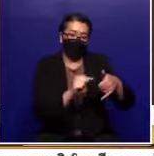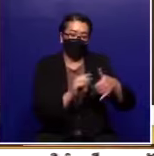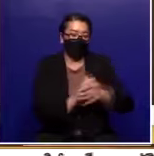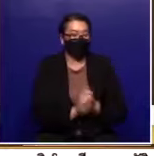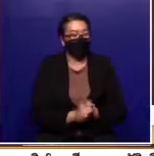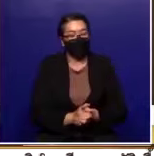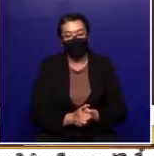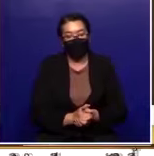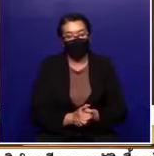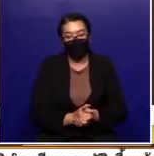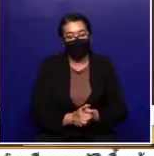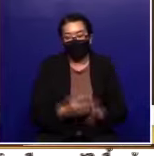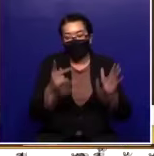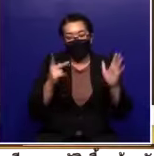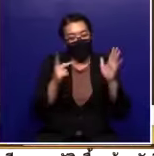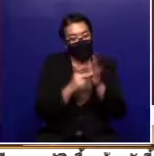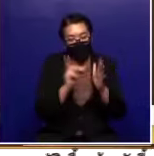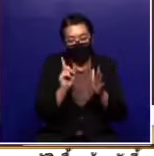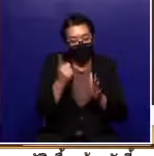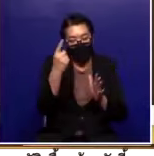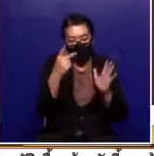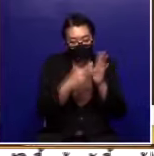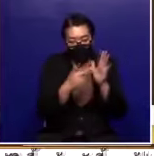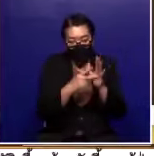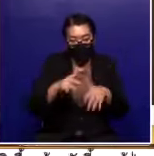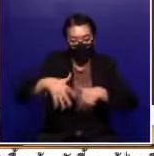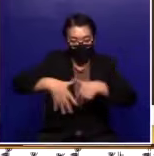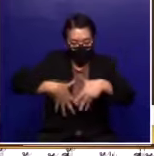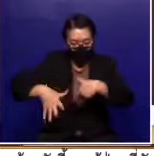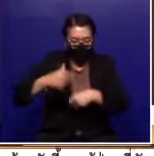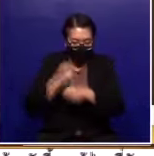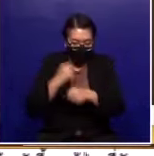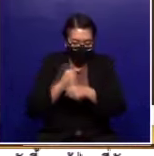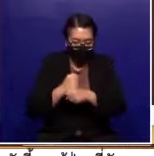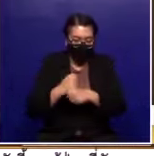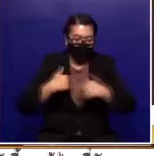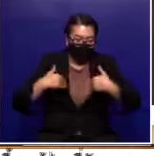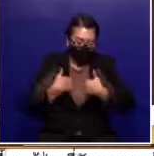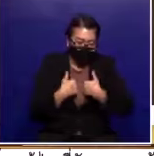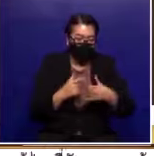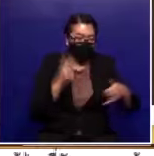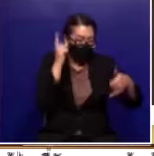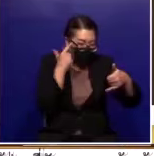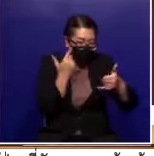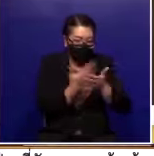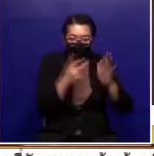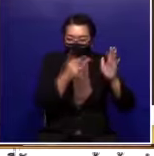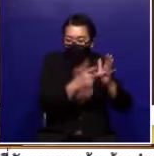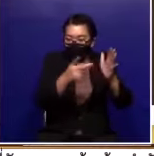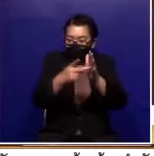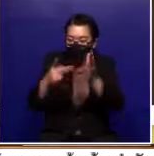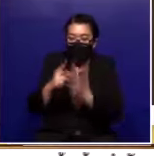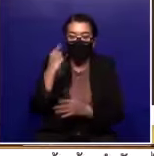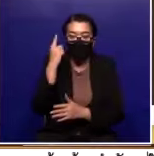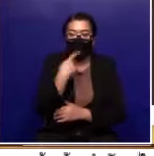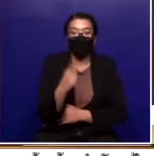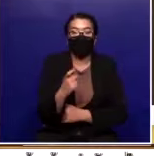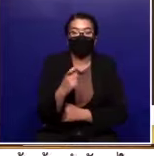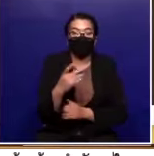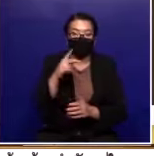7ที่ประชาชนทำแทบตายลุงใช้ไทยเจ๊งผมจึ